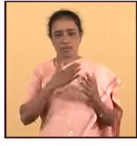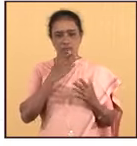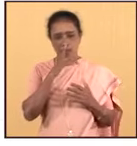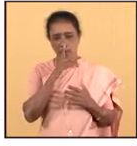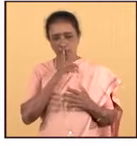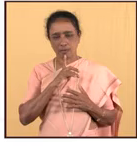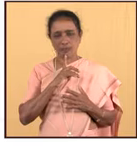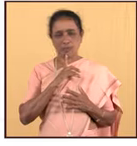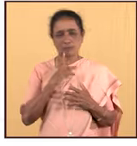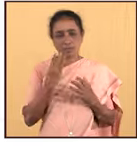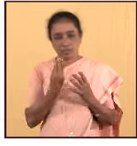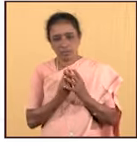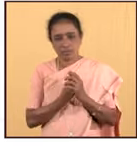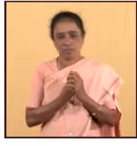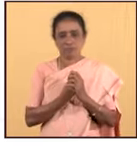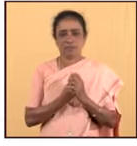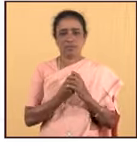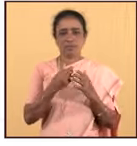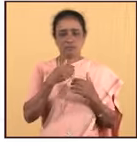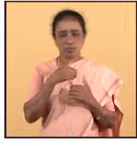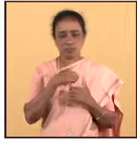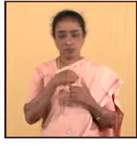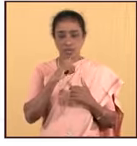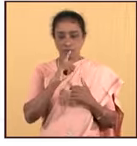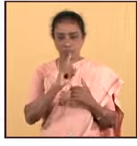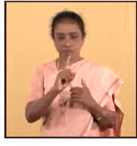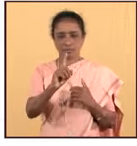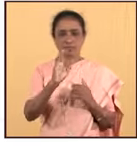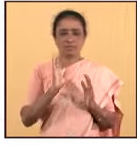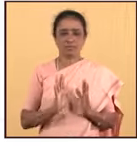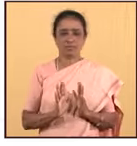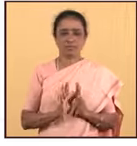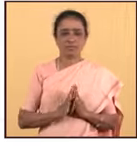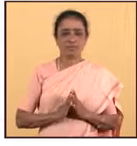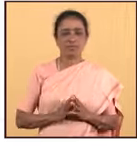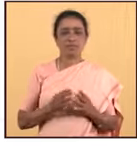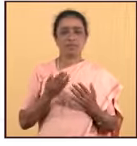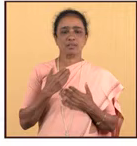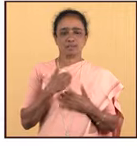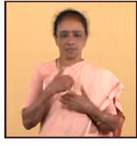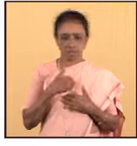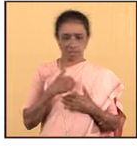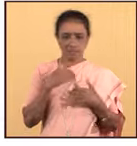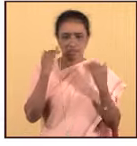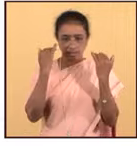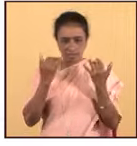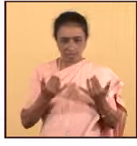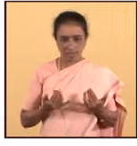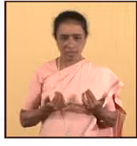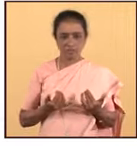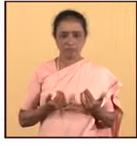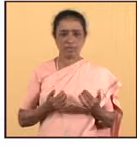குடிமக்களுடைய அமைதியாகவும் இணக்கமாகவும் வாழ பழகி கொள்ள வேண்டும், மனப்பாங்கு வேணும். அதோடு மட்டும் இல்லாம